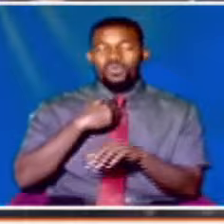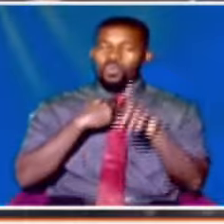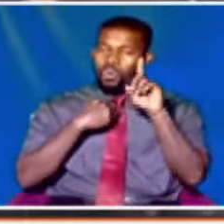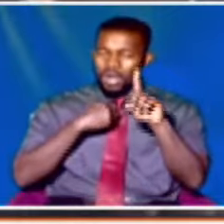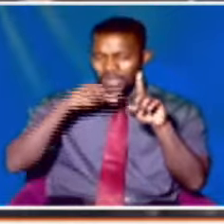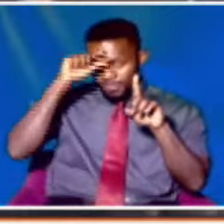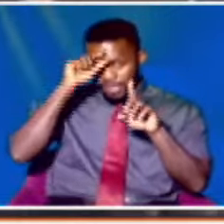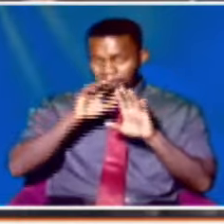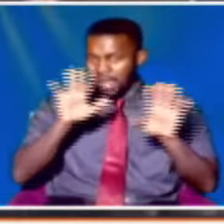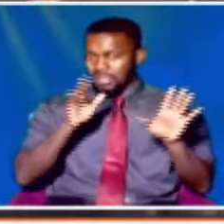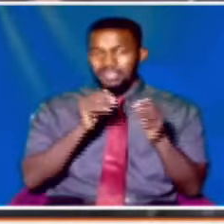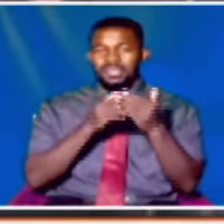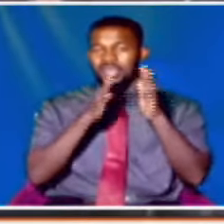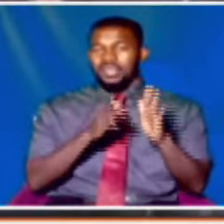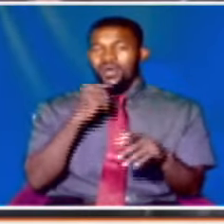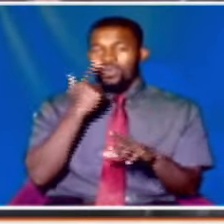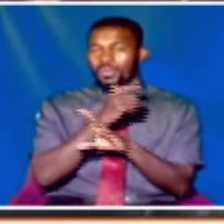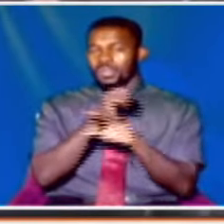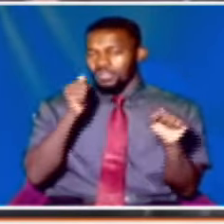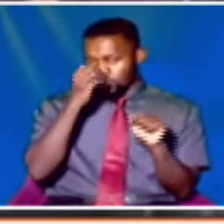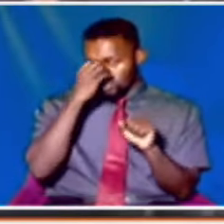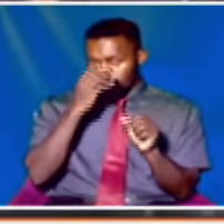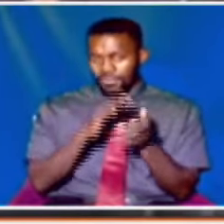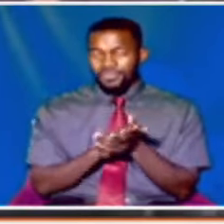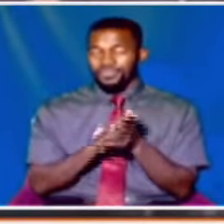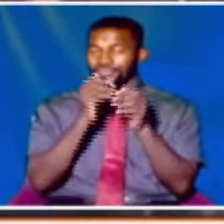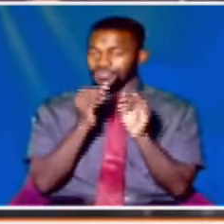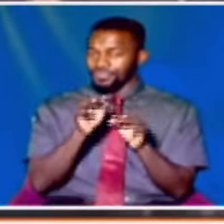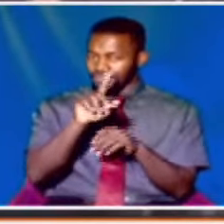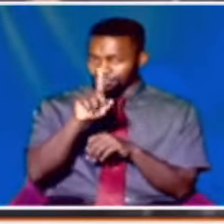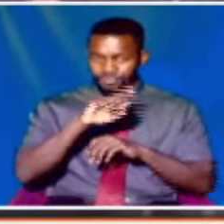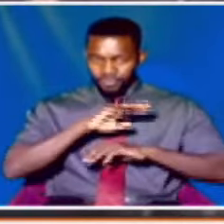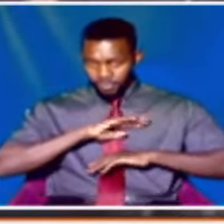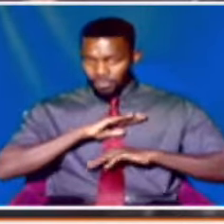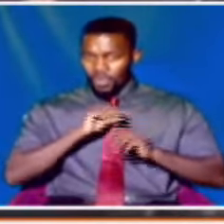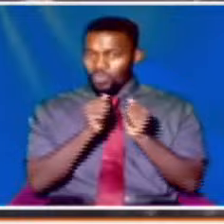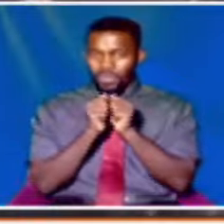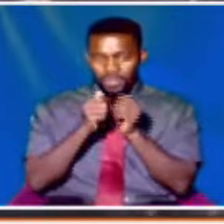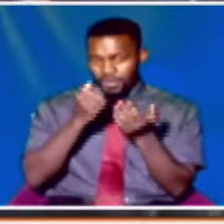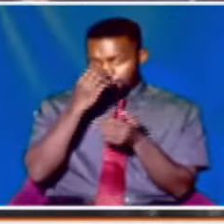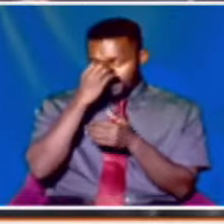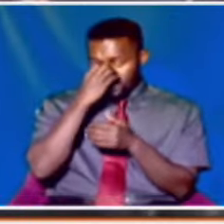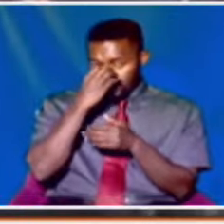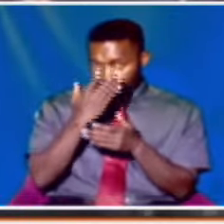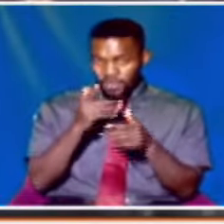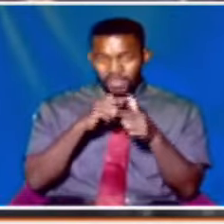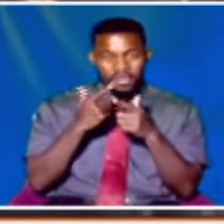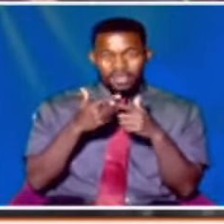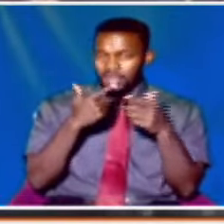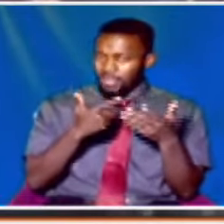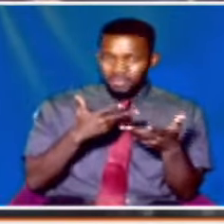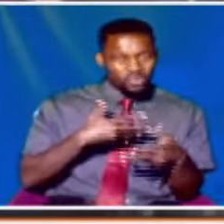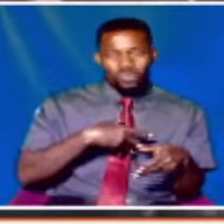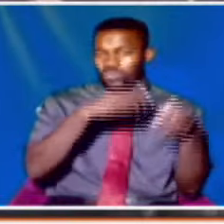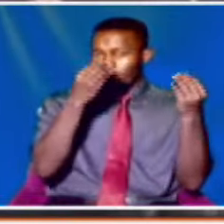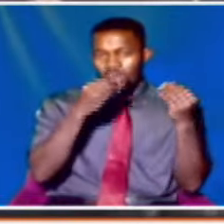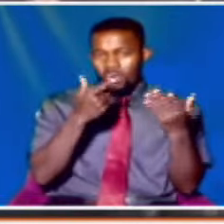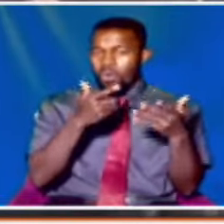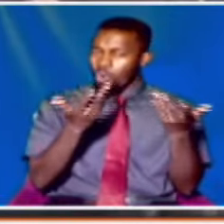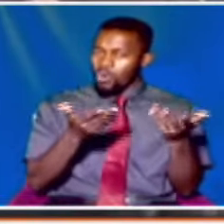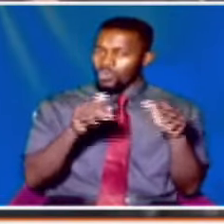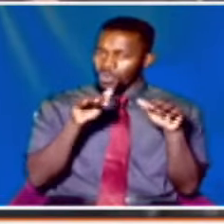na William Samoei Ruto. Kama hujatosheka na hiyo serikali, enda uda yako huko kando. Ama ugojea miaka